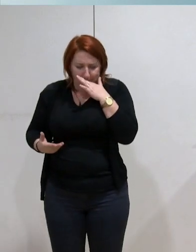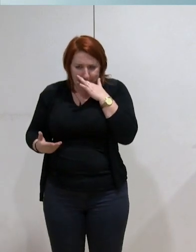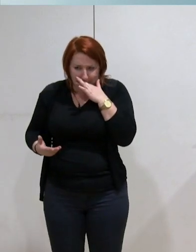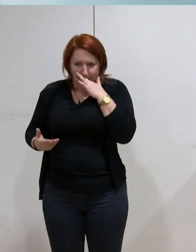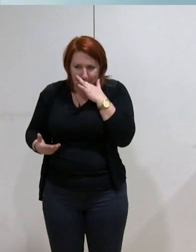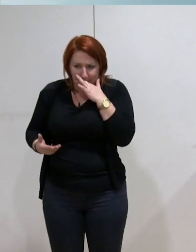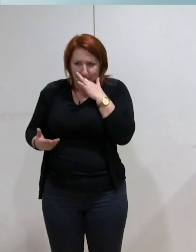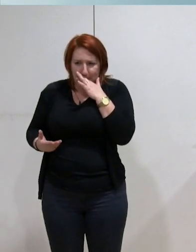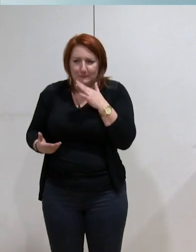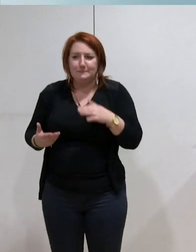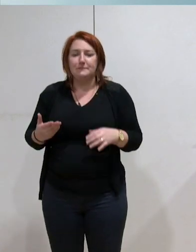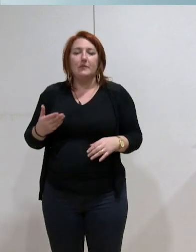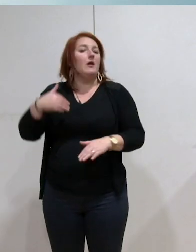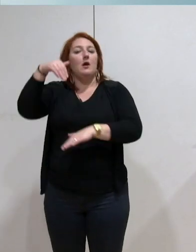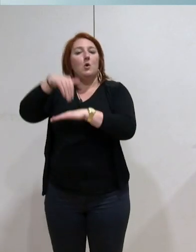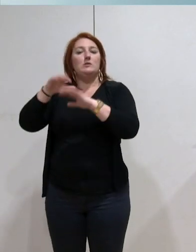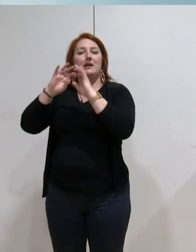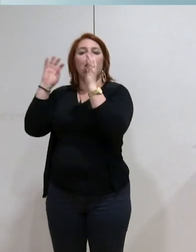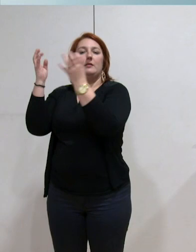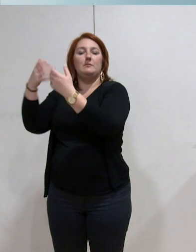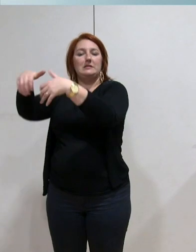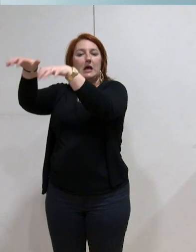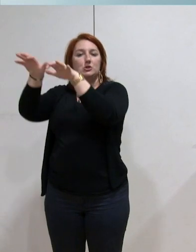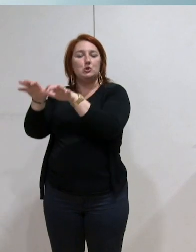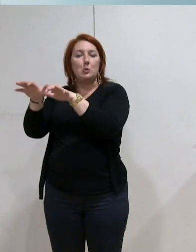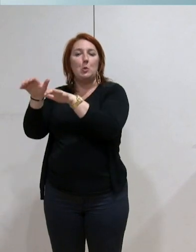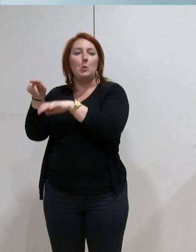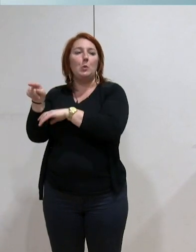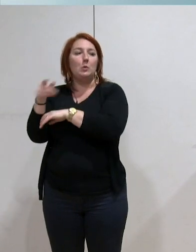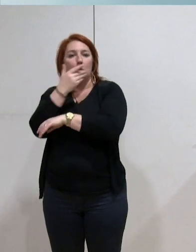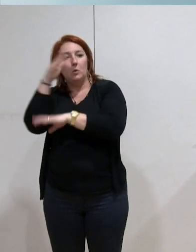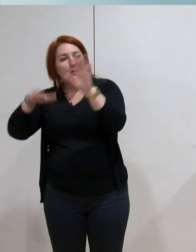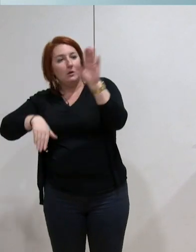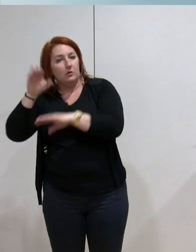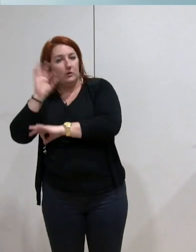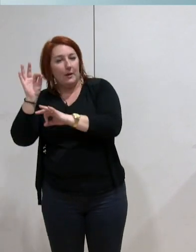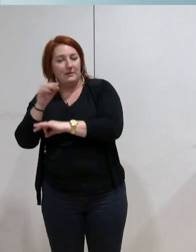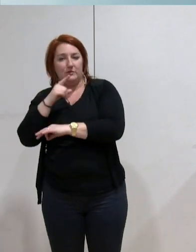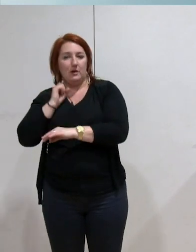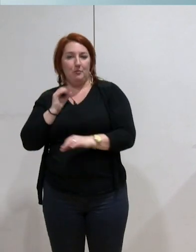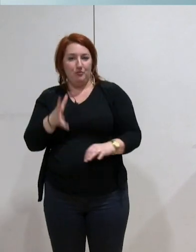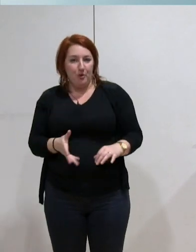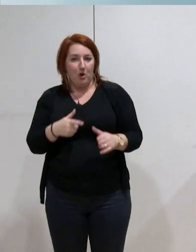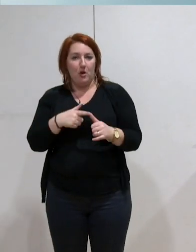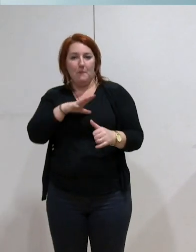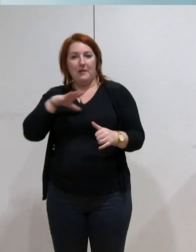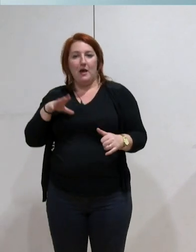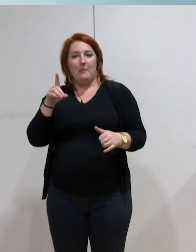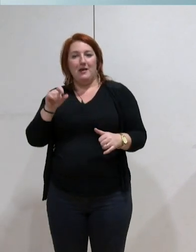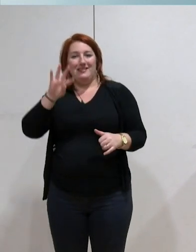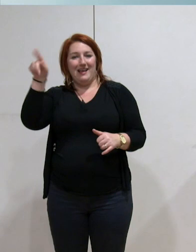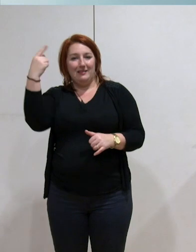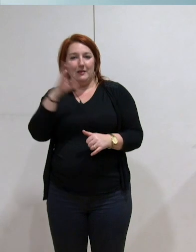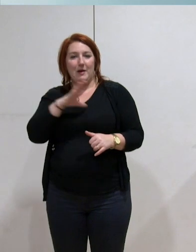euh conseil d'administration je s'il n'y a pas d'autres candidatures Éric Piol Suzanne daté Marie von